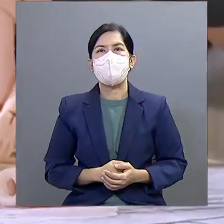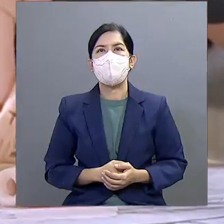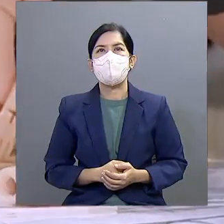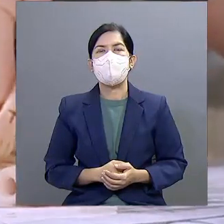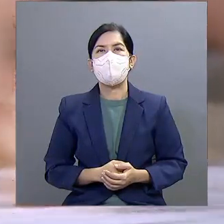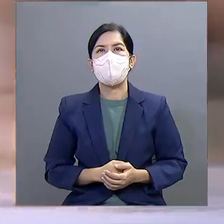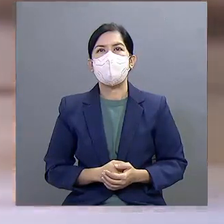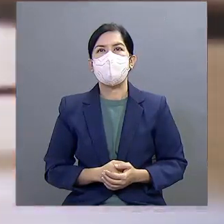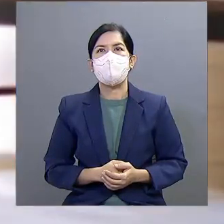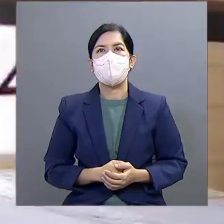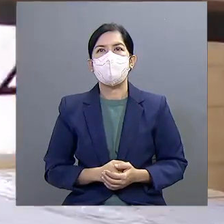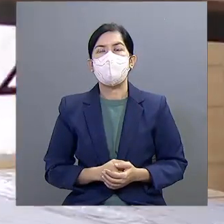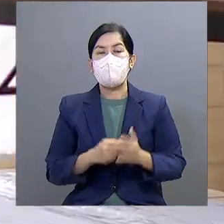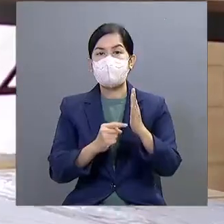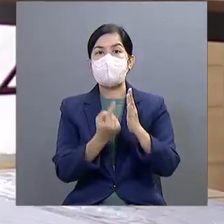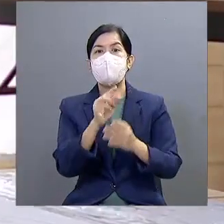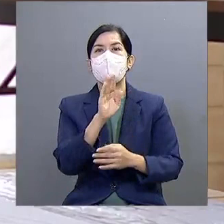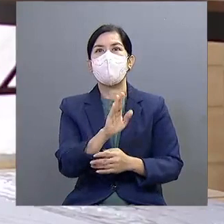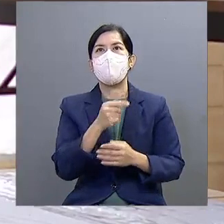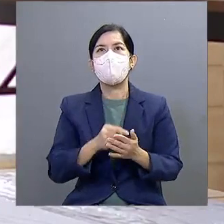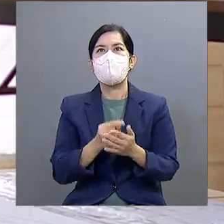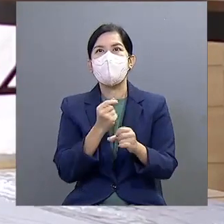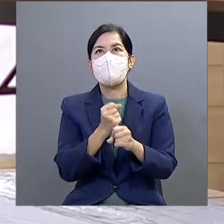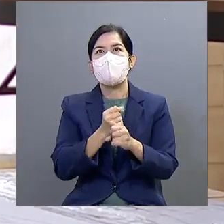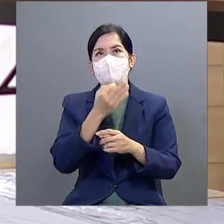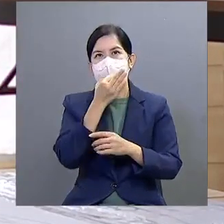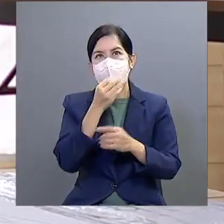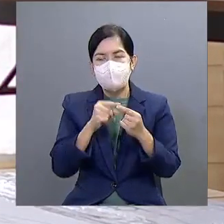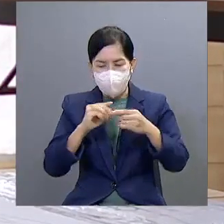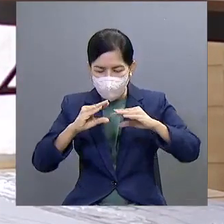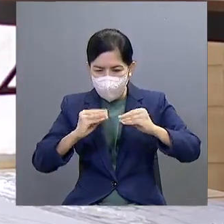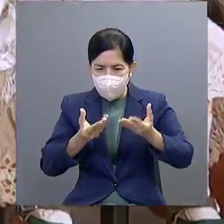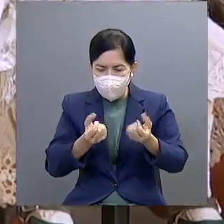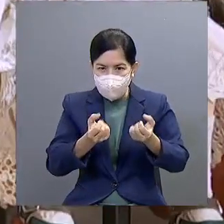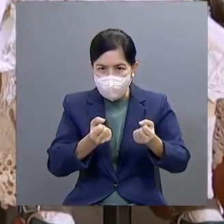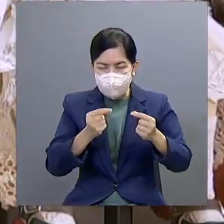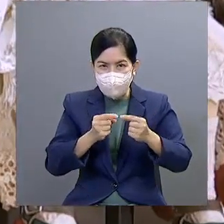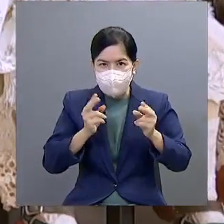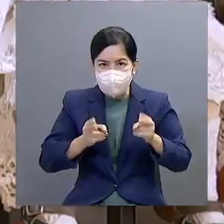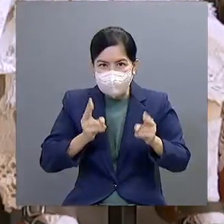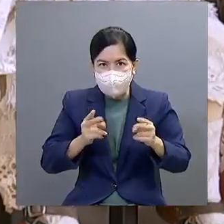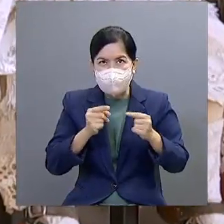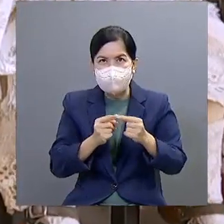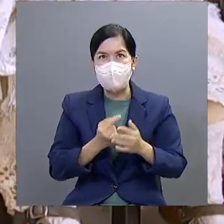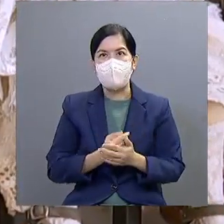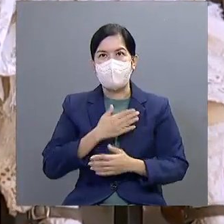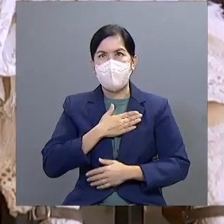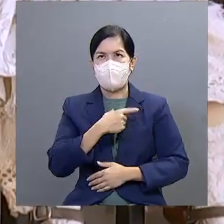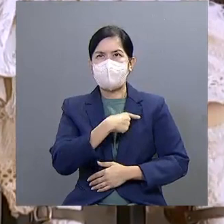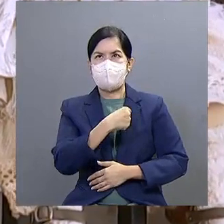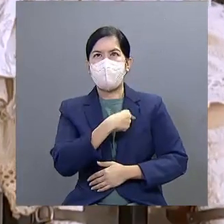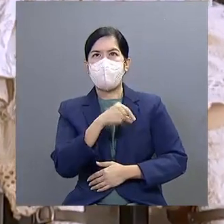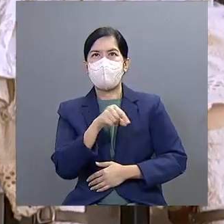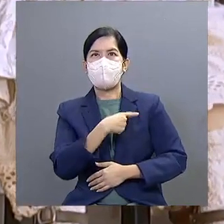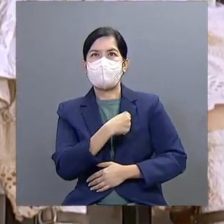จุดเริ่มต้นของการทำอาชีพเป็นช่างปั้นตุ๊กตาเนี่ยนะคะก็คือว่าเราเนี่ยเป็นคนรักตุ๊กตาอยู่แล้วชอบตุ๊กตาม